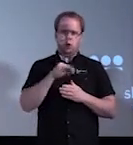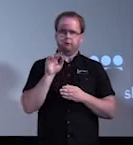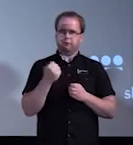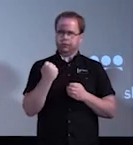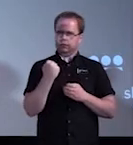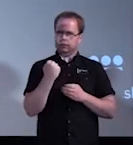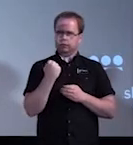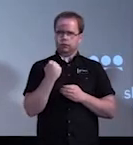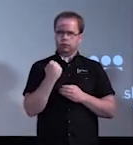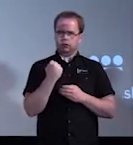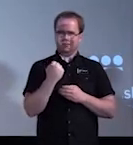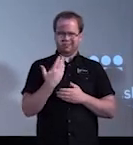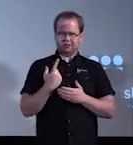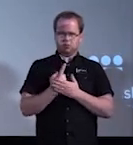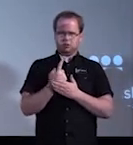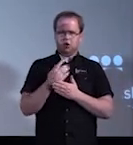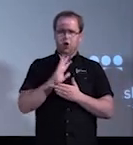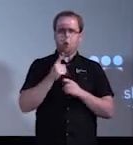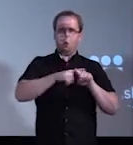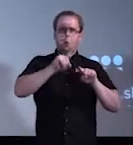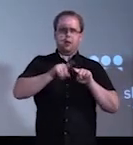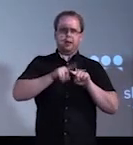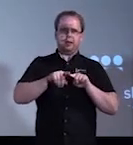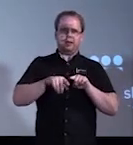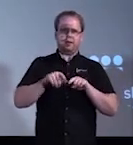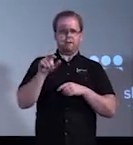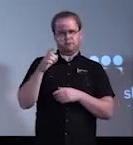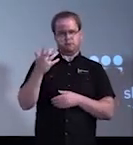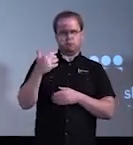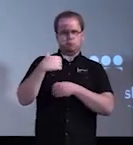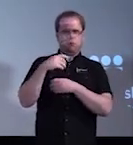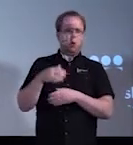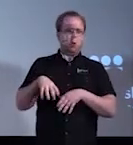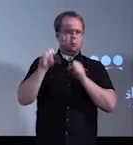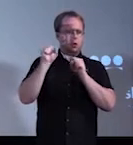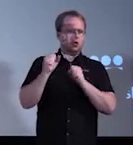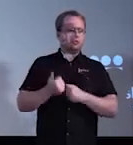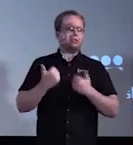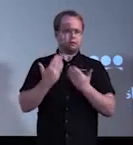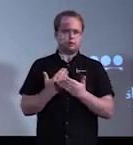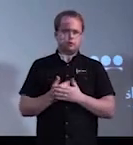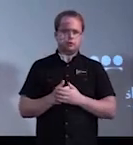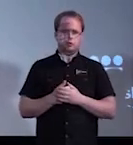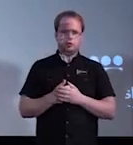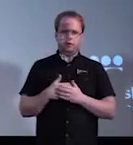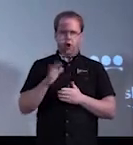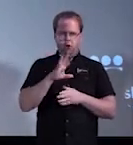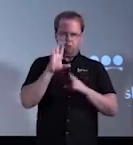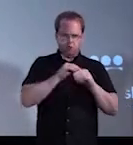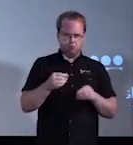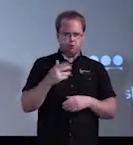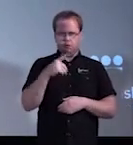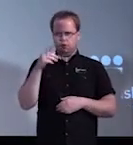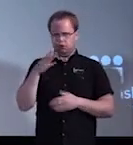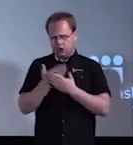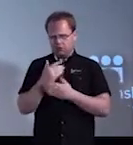ganska konstigt att ha olika uppdragsgivare. Att vi inte har kunnat, vi har haft två budgetar varenda styrelsemöte, är den gröna eller den blå